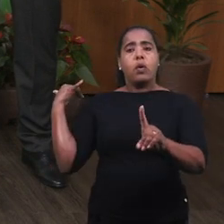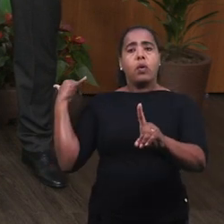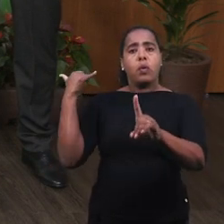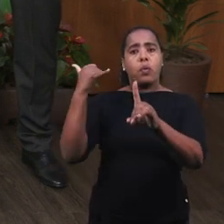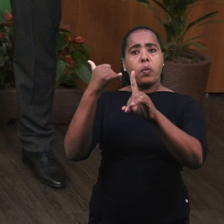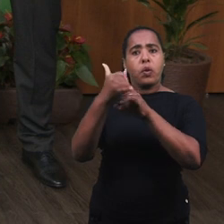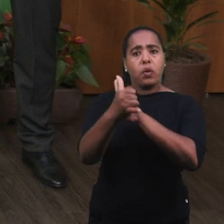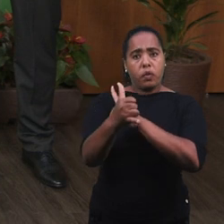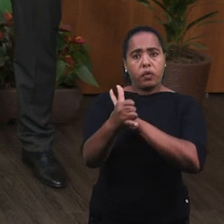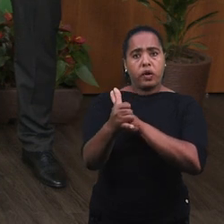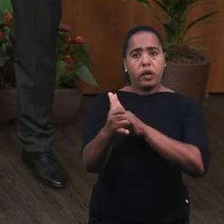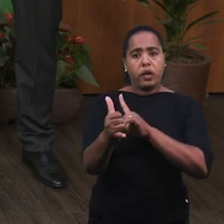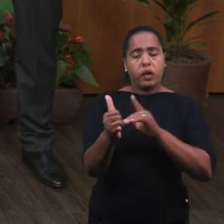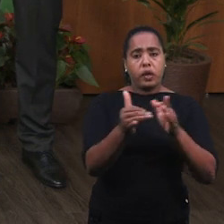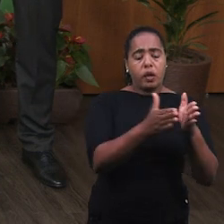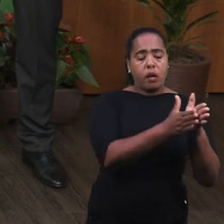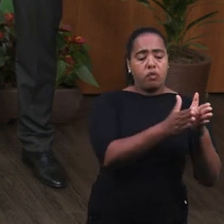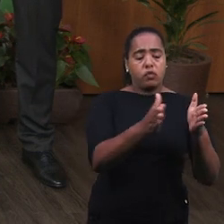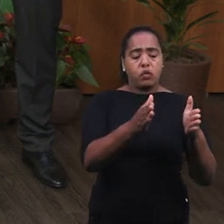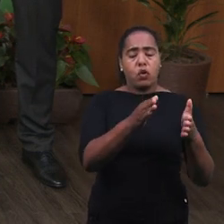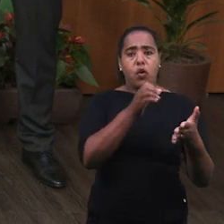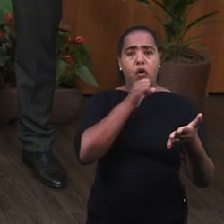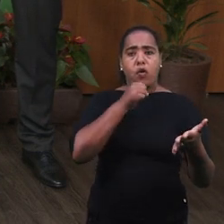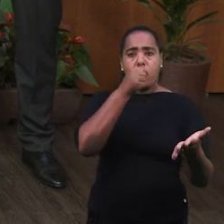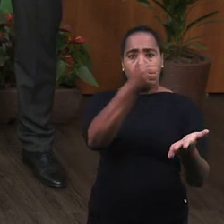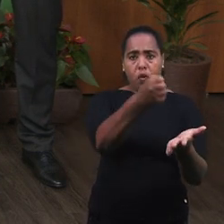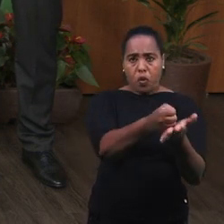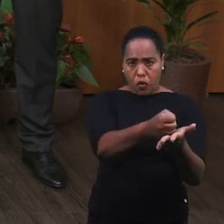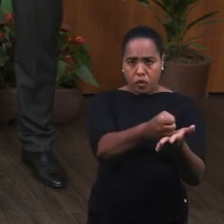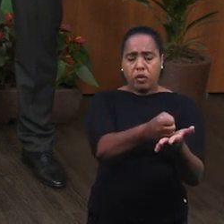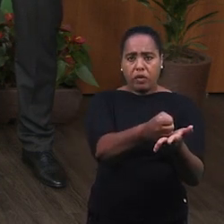prophétisé depuis l'Ancien Testament.